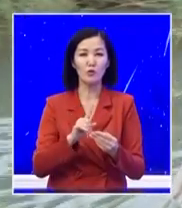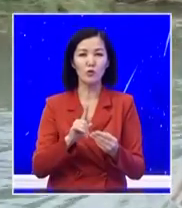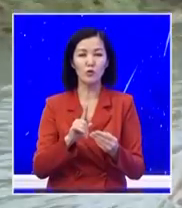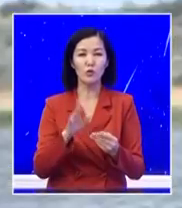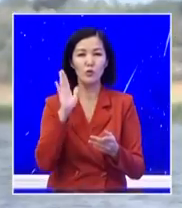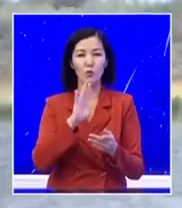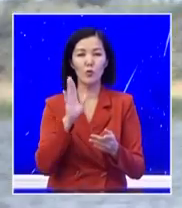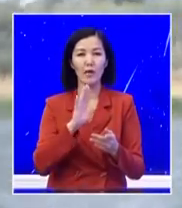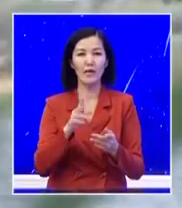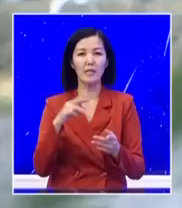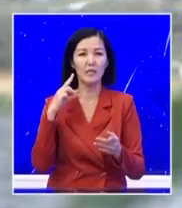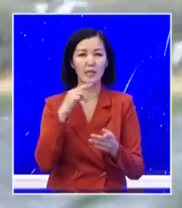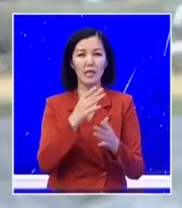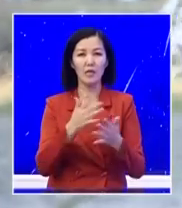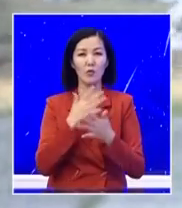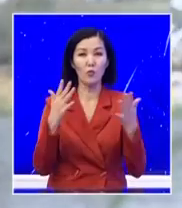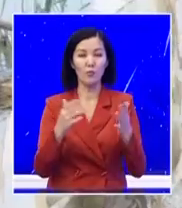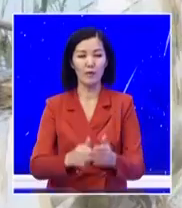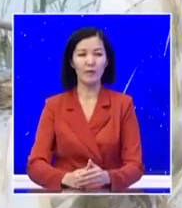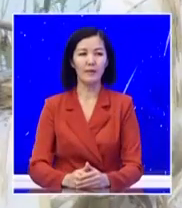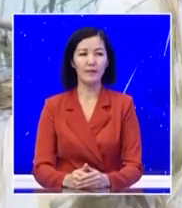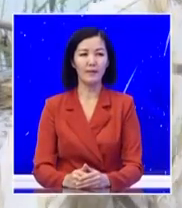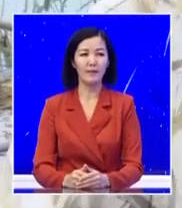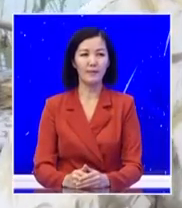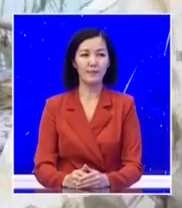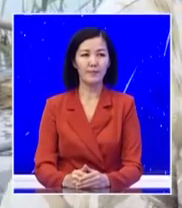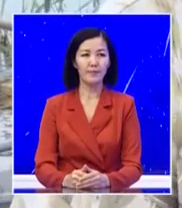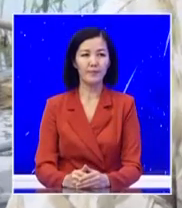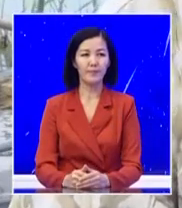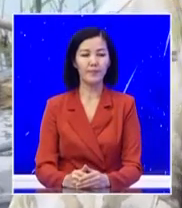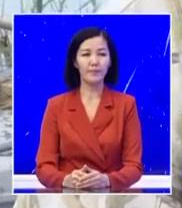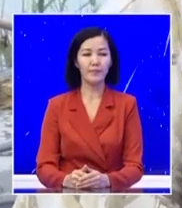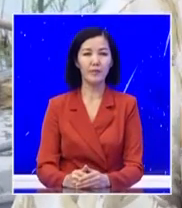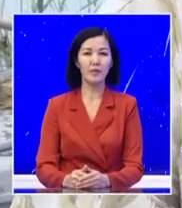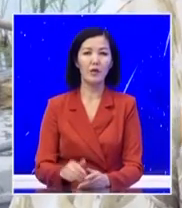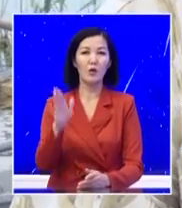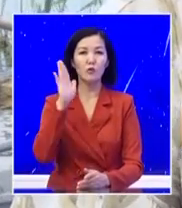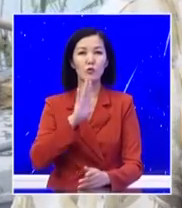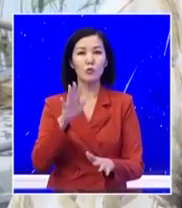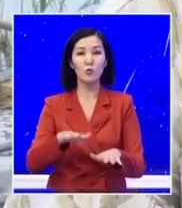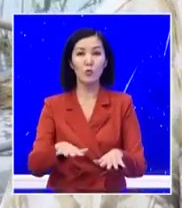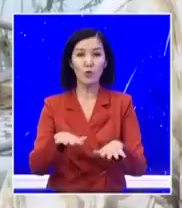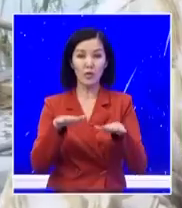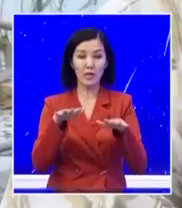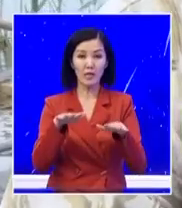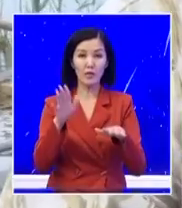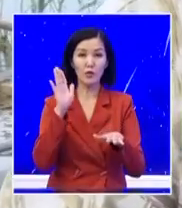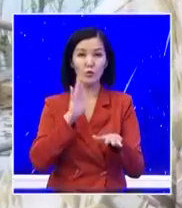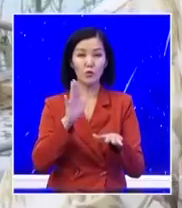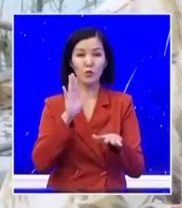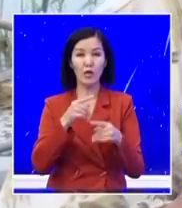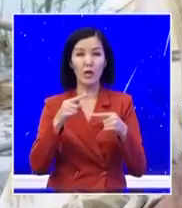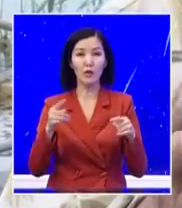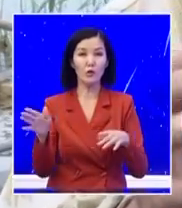келтіретін залалы орасан. При подъеме воды Өзендерде су көтерілген кезде су қоймаларында